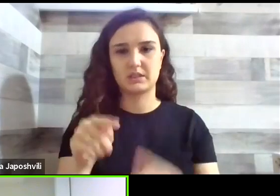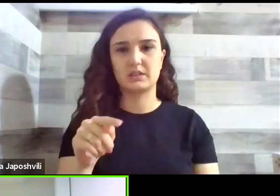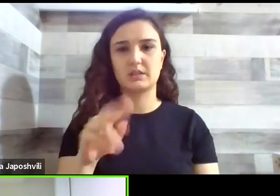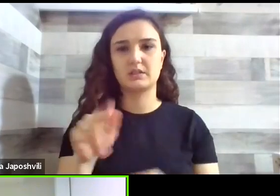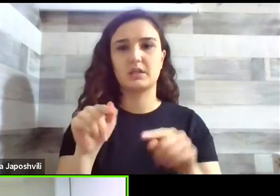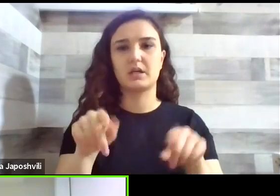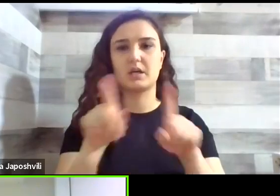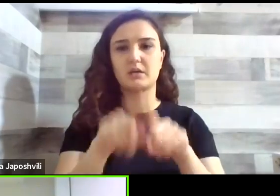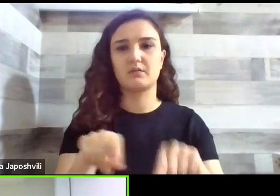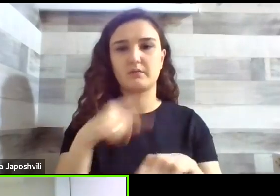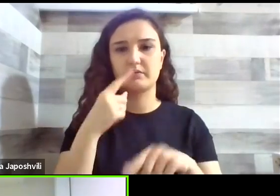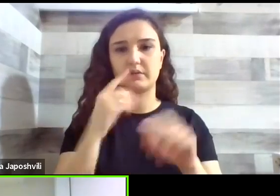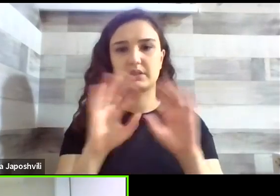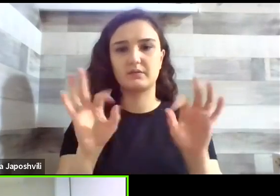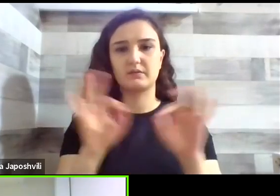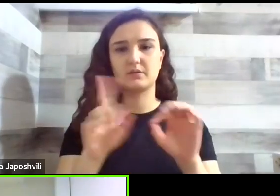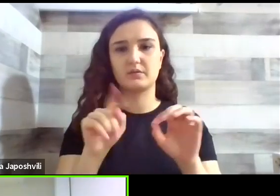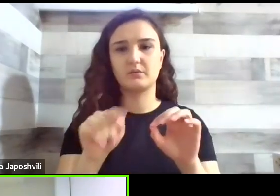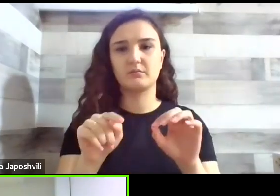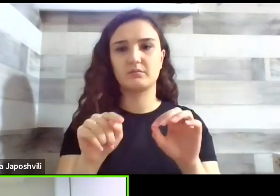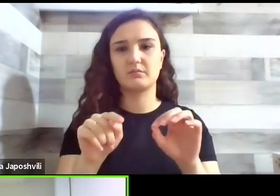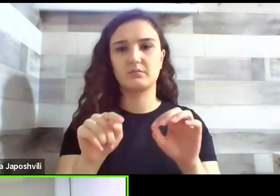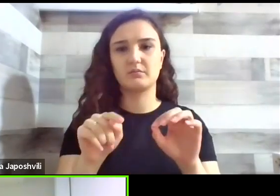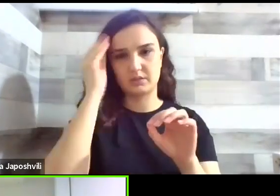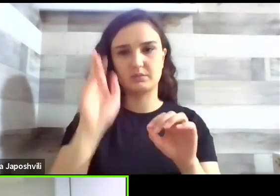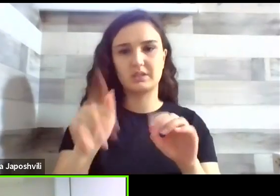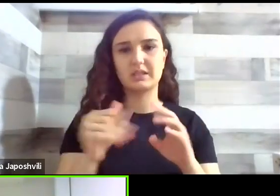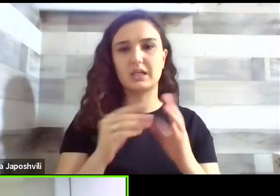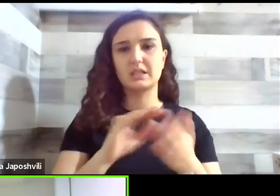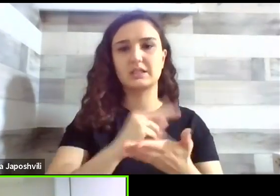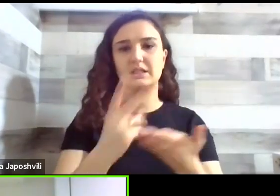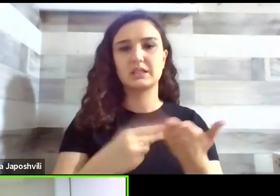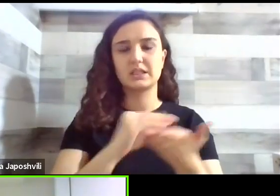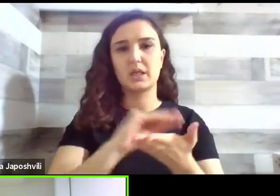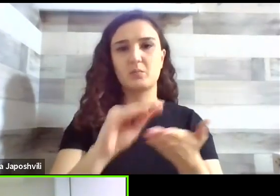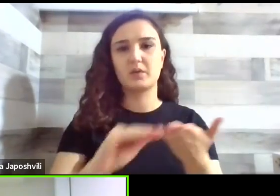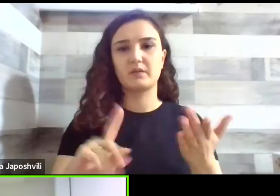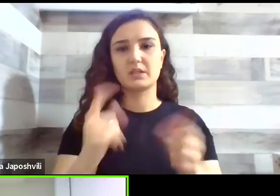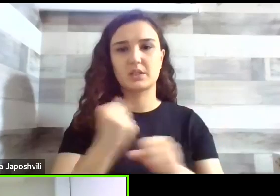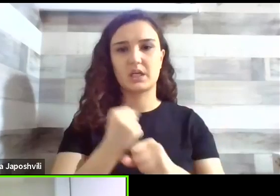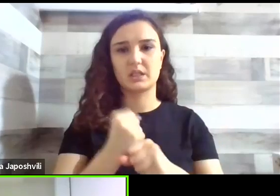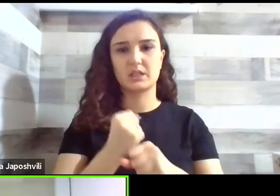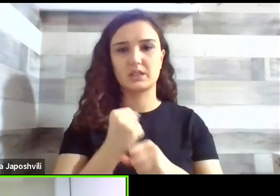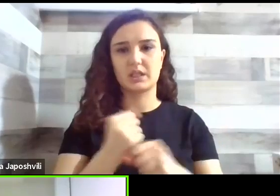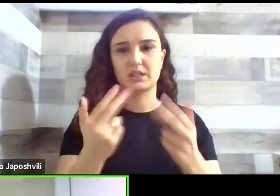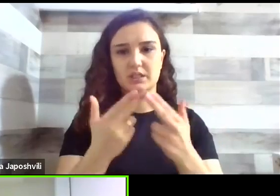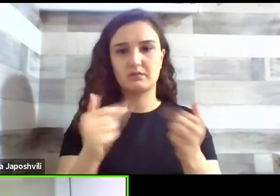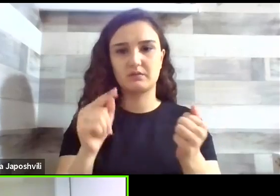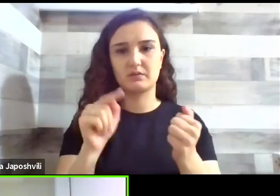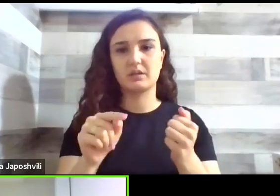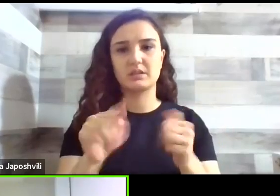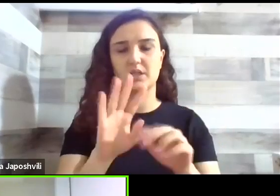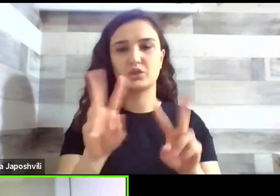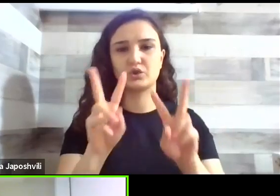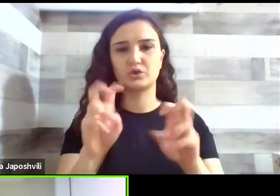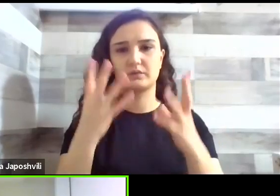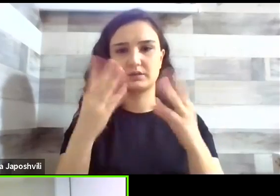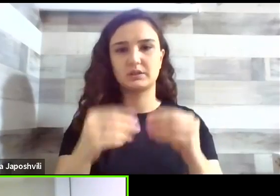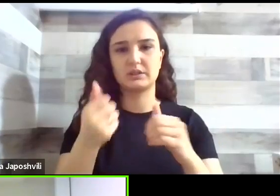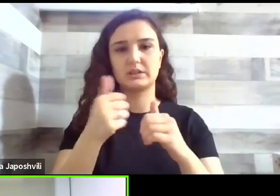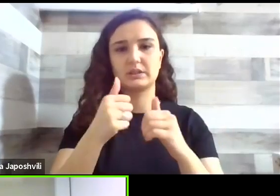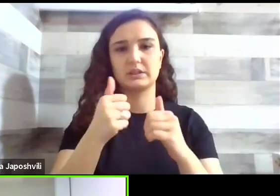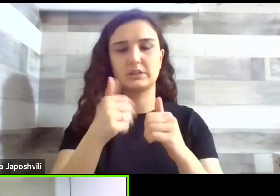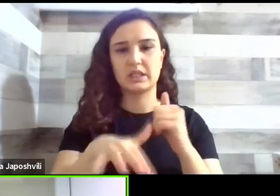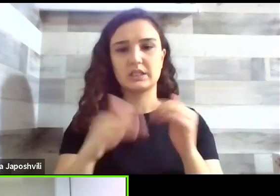ხაზს გავუსვამ, რომ ეს კონცეფცია და სამკლავი, რომელიც შემუშავდა, რასაკვირველია, ეს არგულისმოს დღის ცენტრის ბინაზე მიწოდებას,